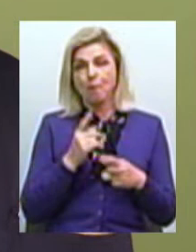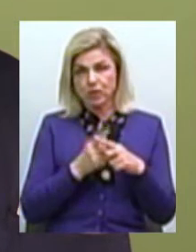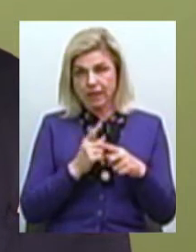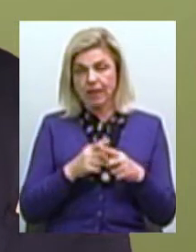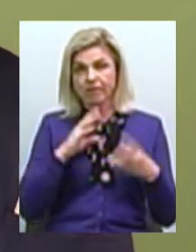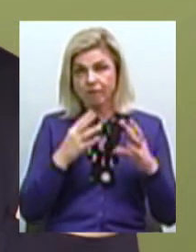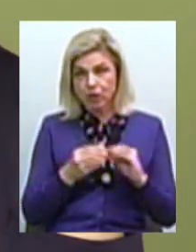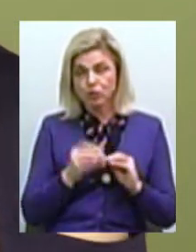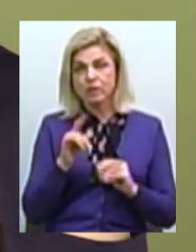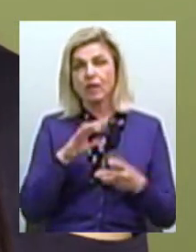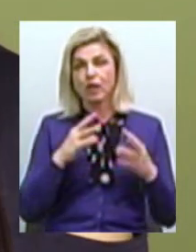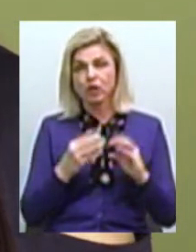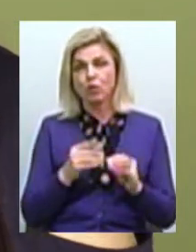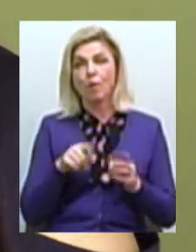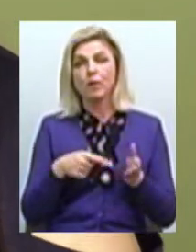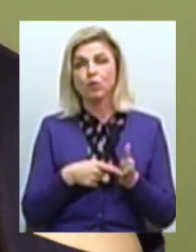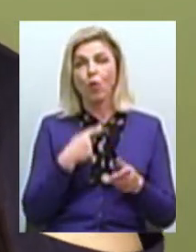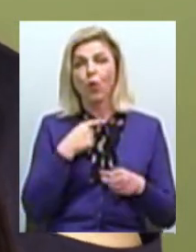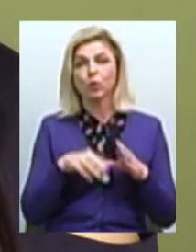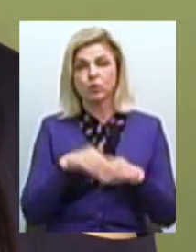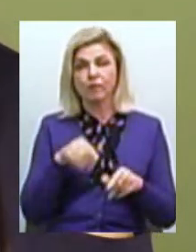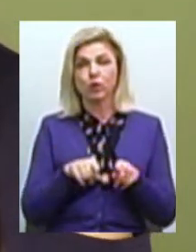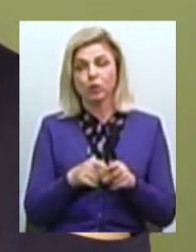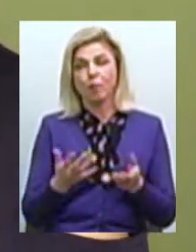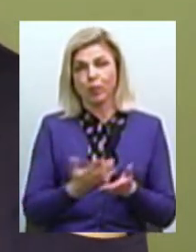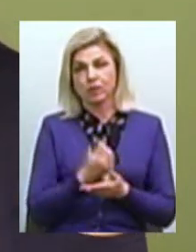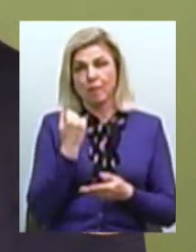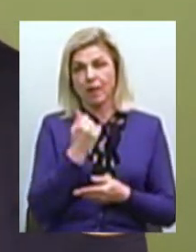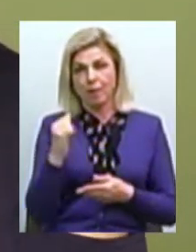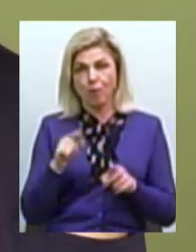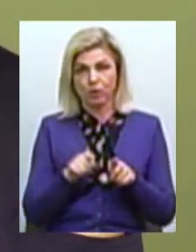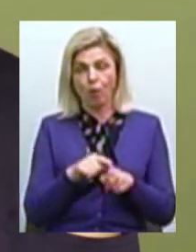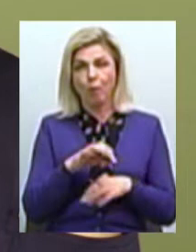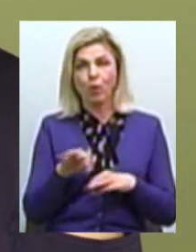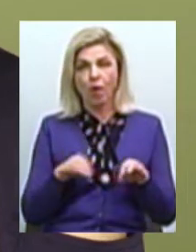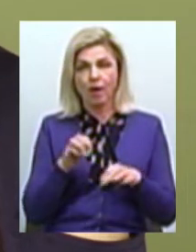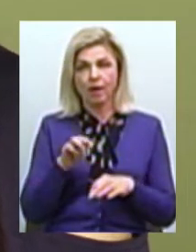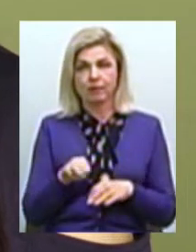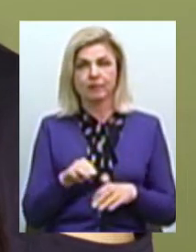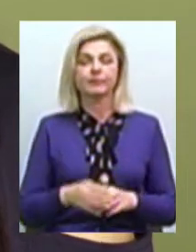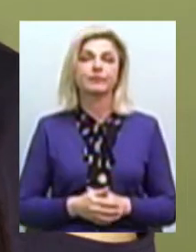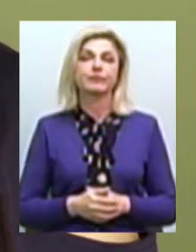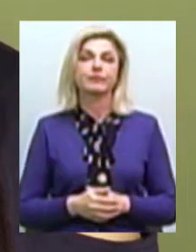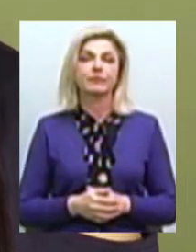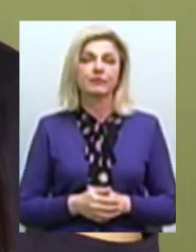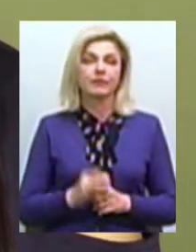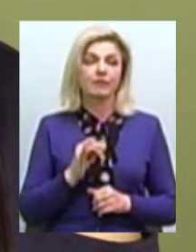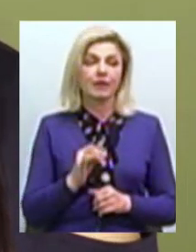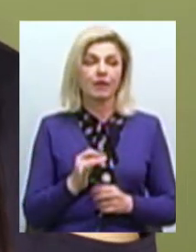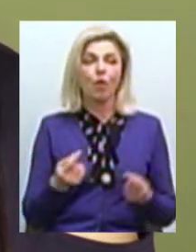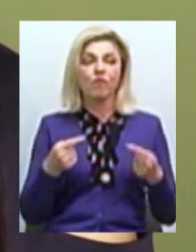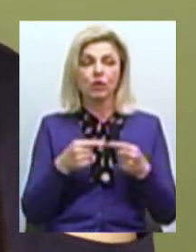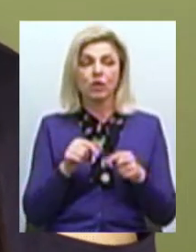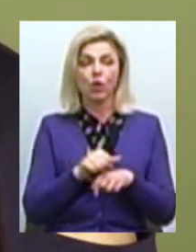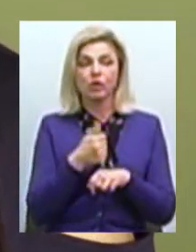за результатами міського голосування він також отримав перемогу, даний проєкт. І проєкт координаційної ради визначено